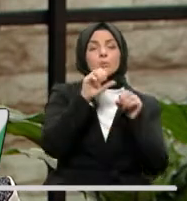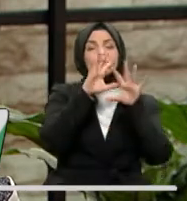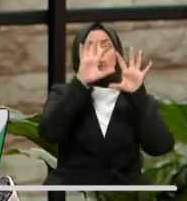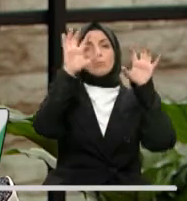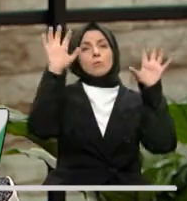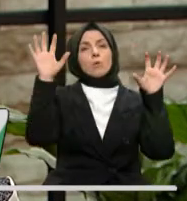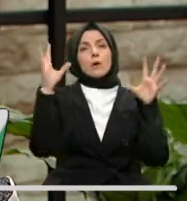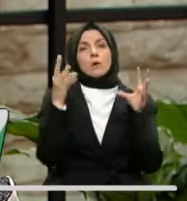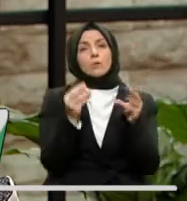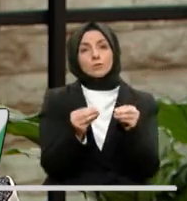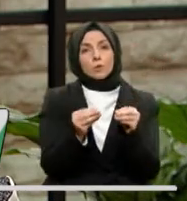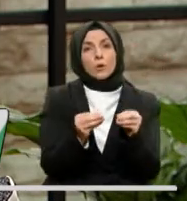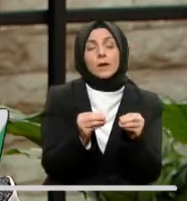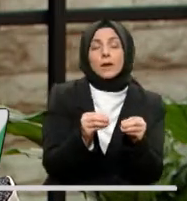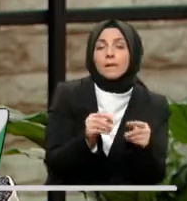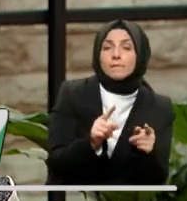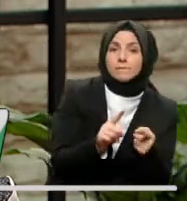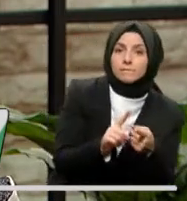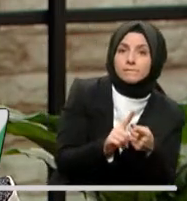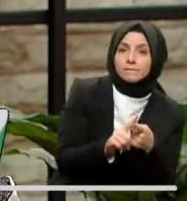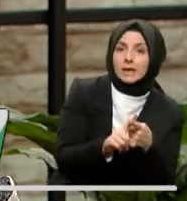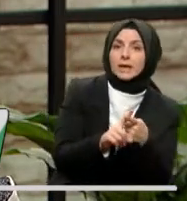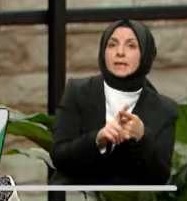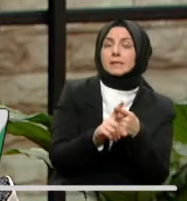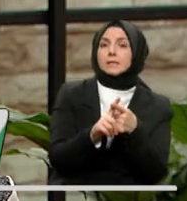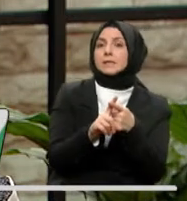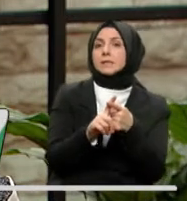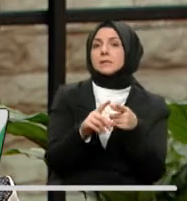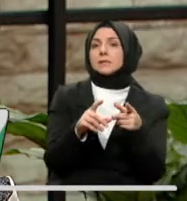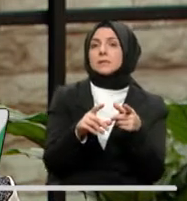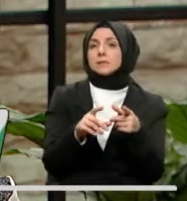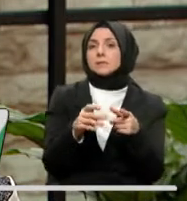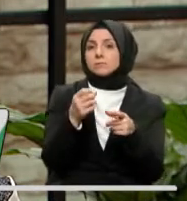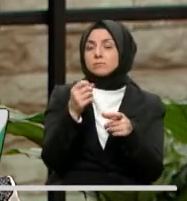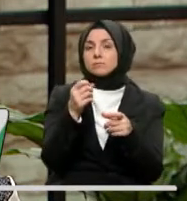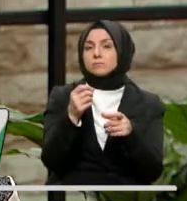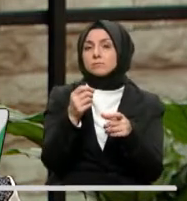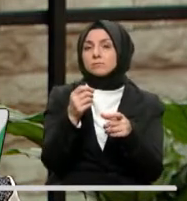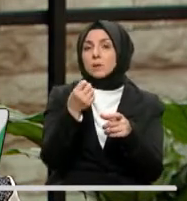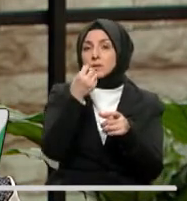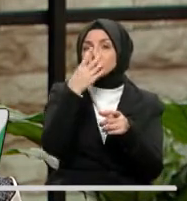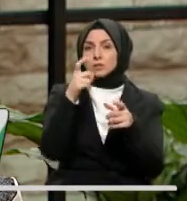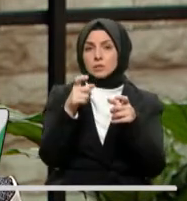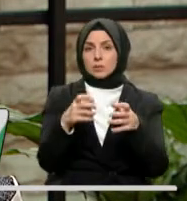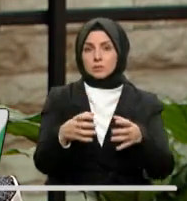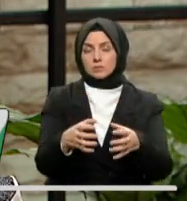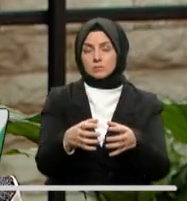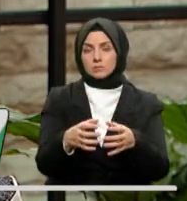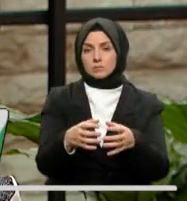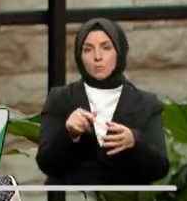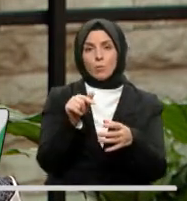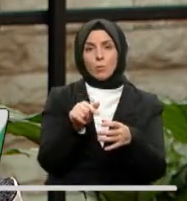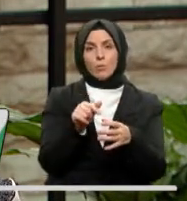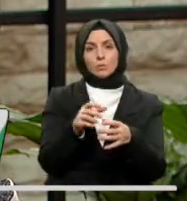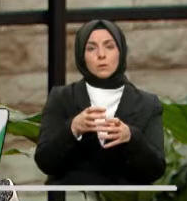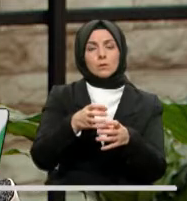görmüşsünüzdür evlerdeki şeylerde saksı toprağı üzerinde beyazlıklar oluşur Tuzla oluşuyor 30'lara da gidermenin yolu üstten sulamak